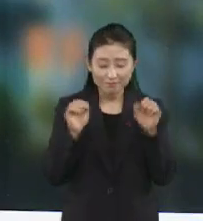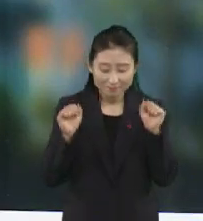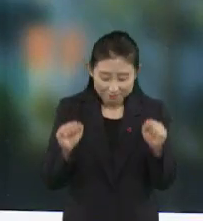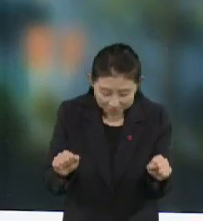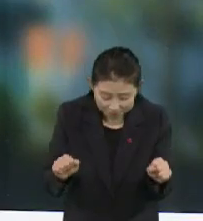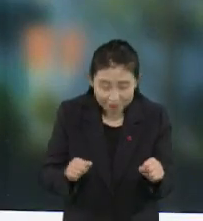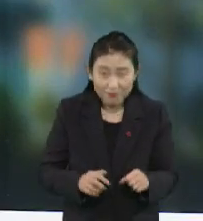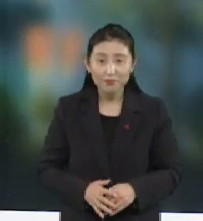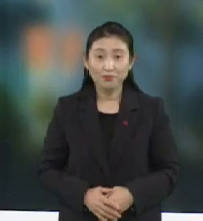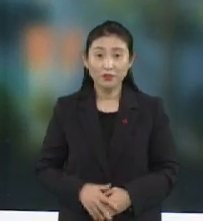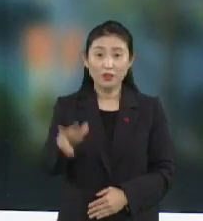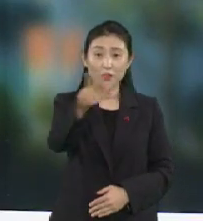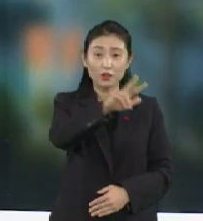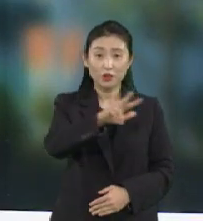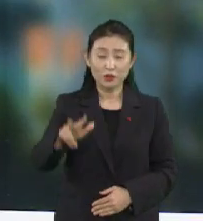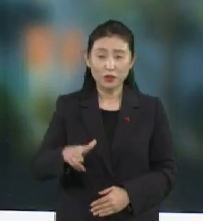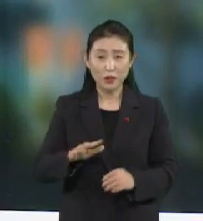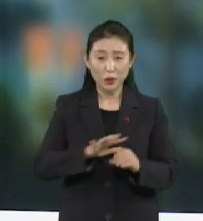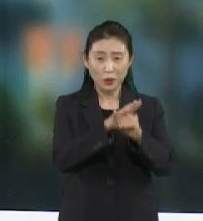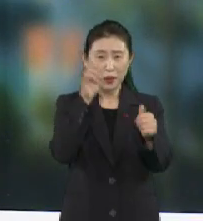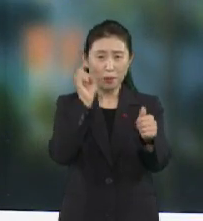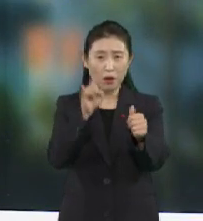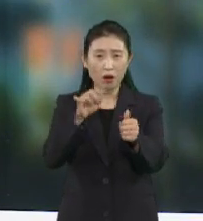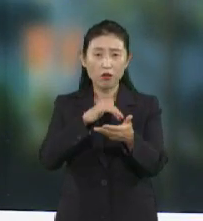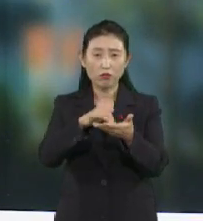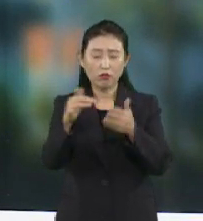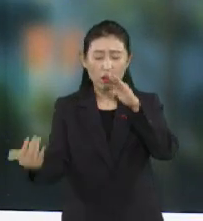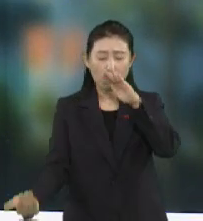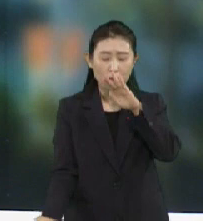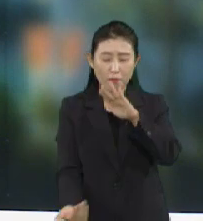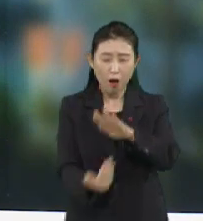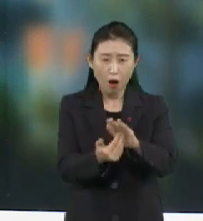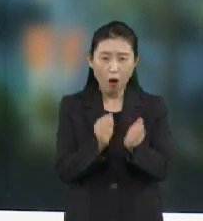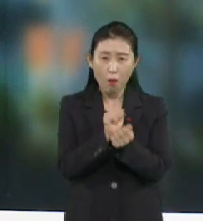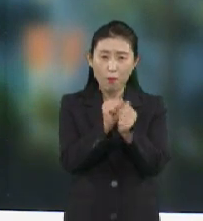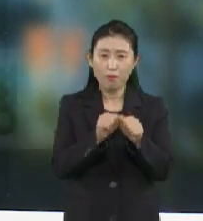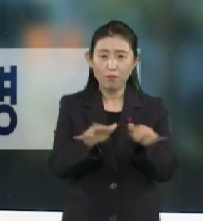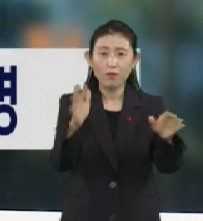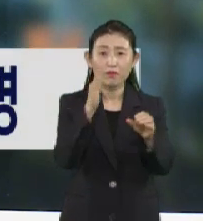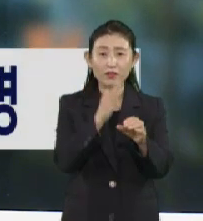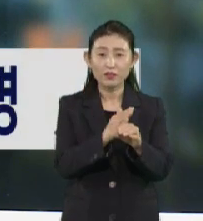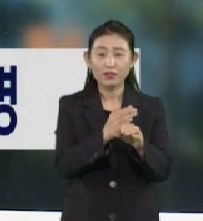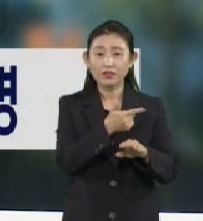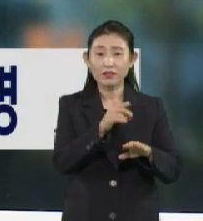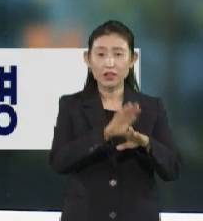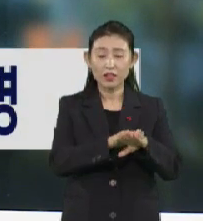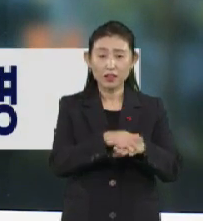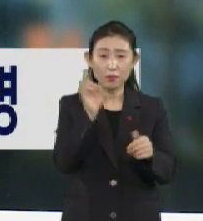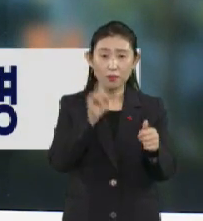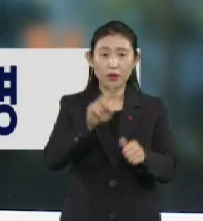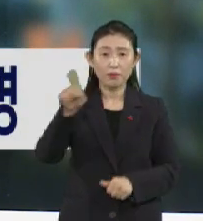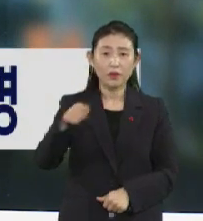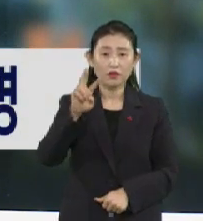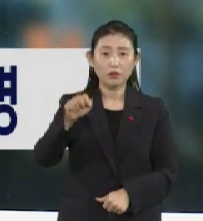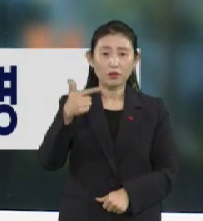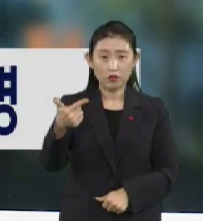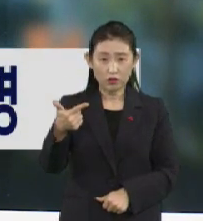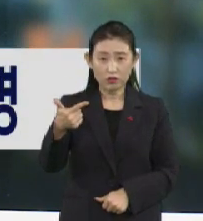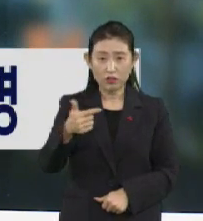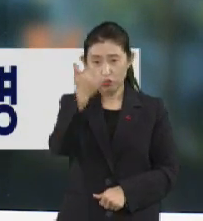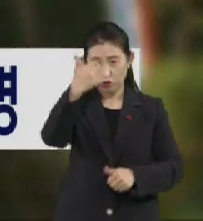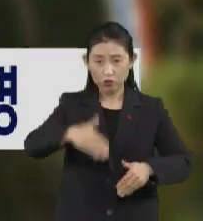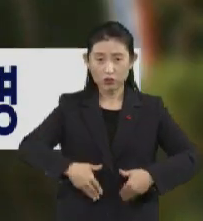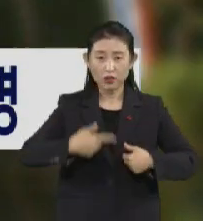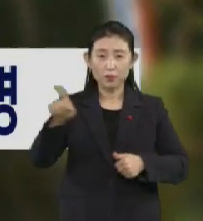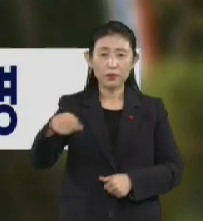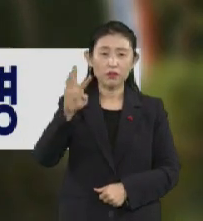여러분 안녕하십니까? 전국적으로 신규 확진자 수가 역대 최대치를 경신한 가운데 대전은 126명, 충남은